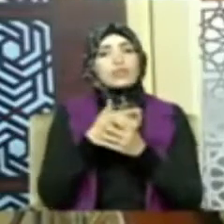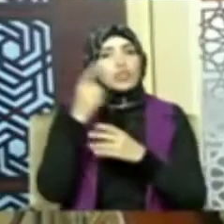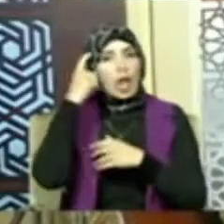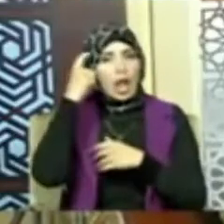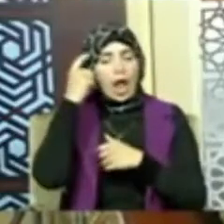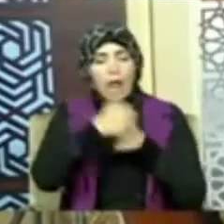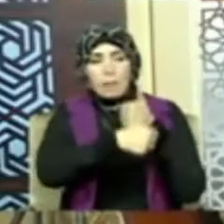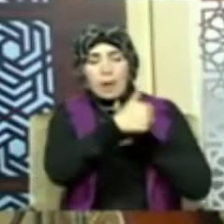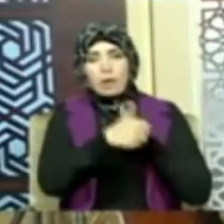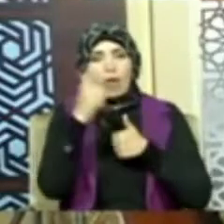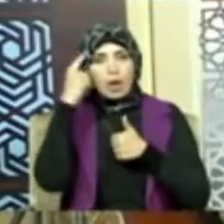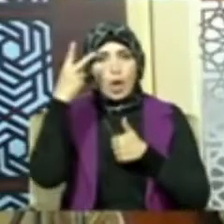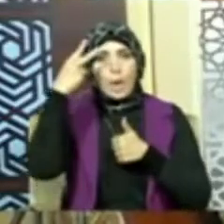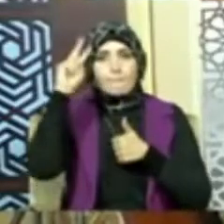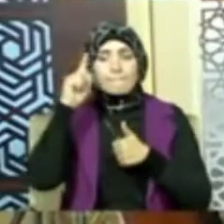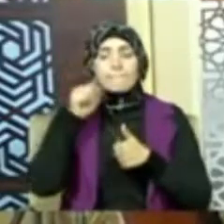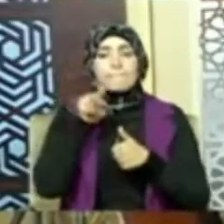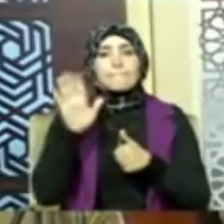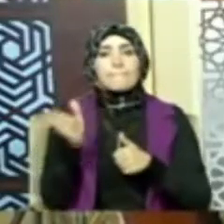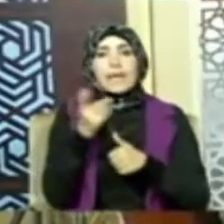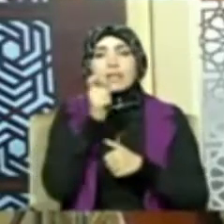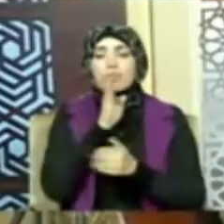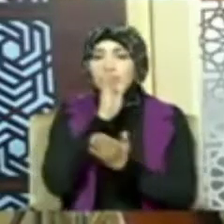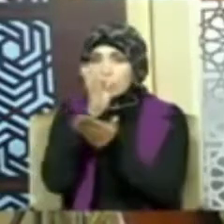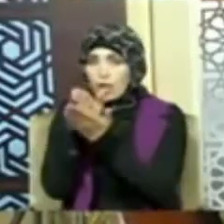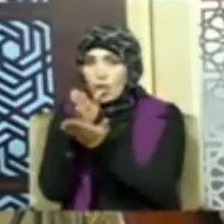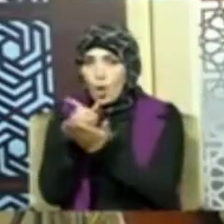فليعلمن الله الذين صدقوا